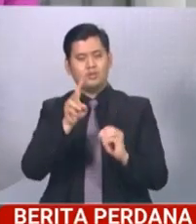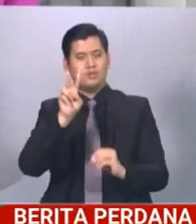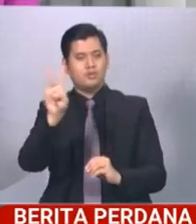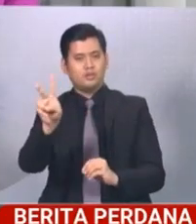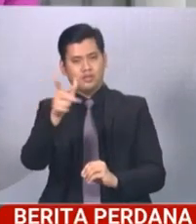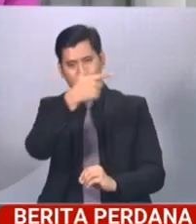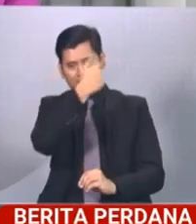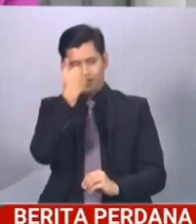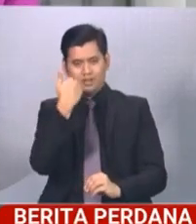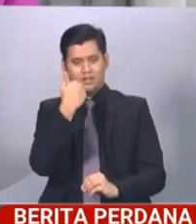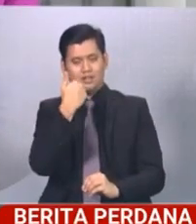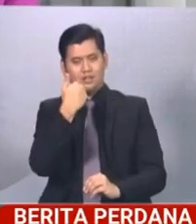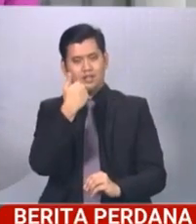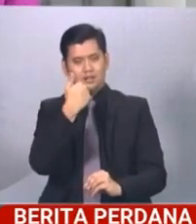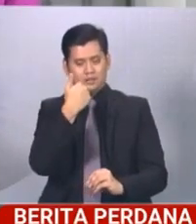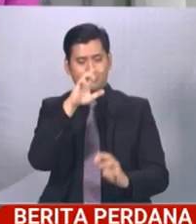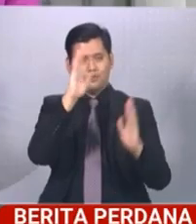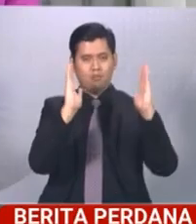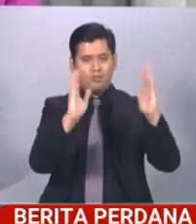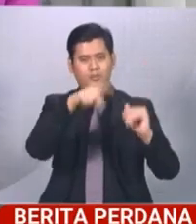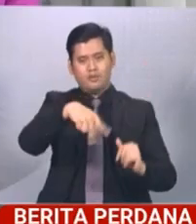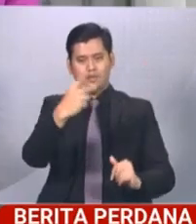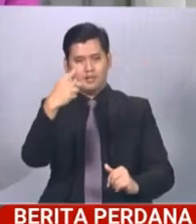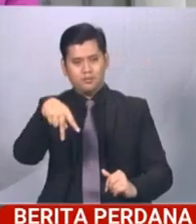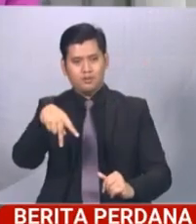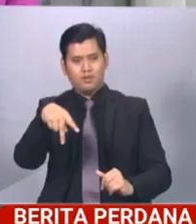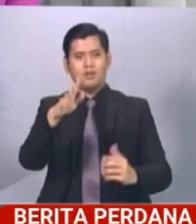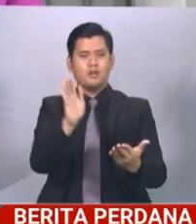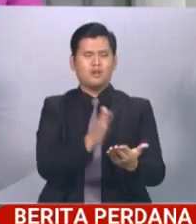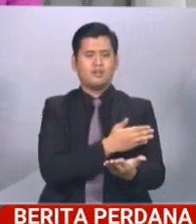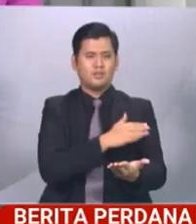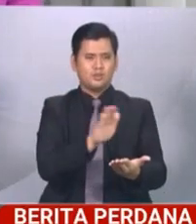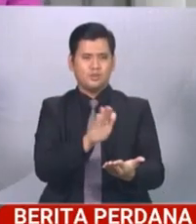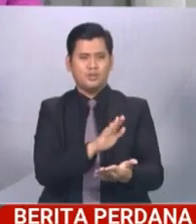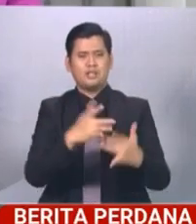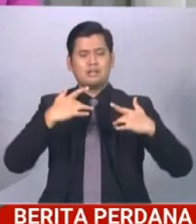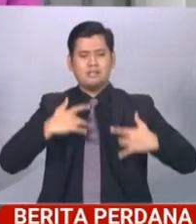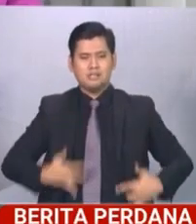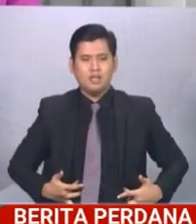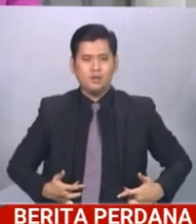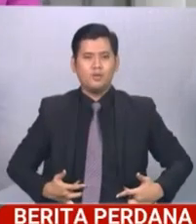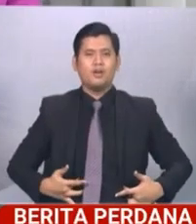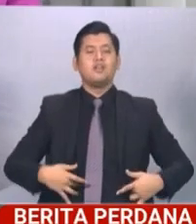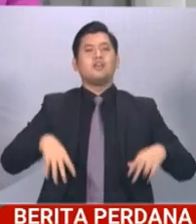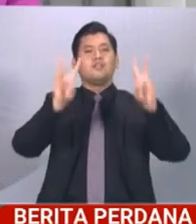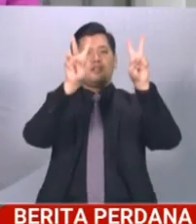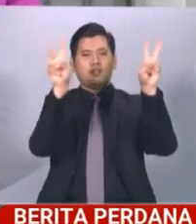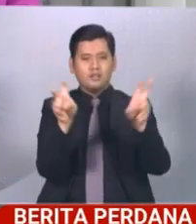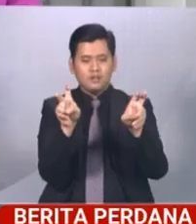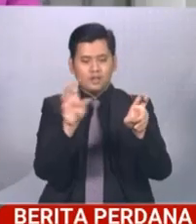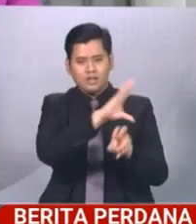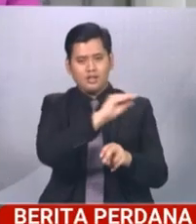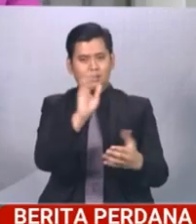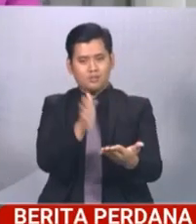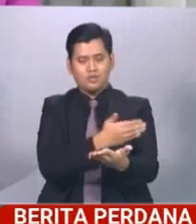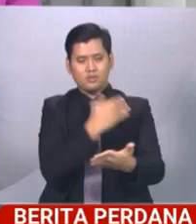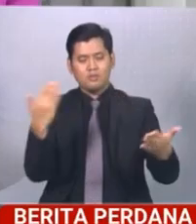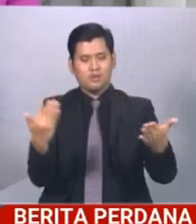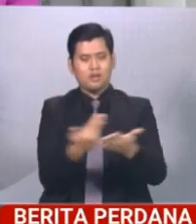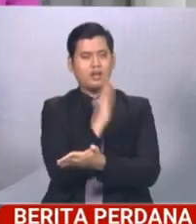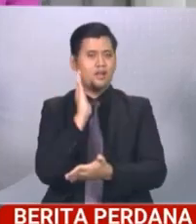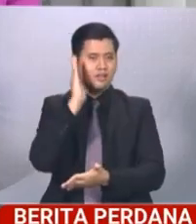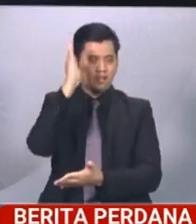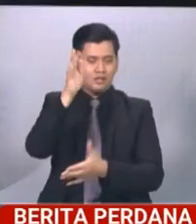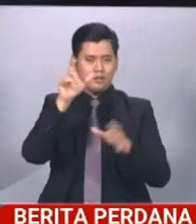kekangan perintah kawalan pergerakan pipi tinggal bertajuk kecewa dana music video terbarunya sepatunya dilancarkan serentak